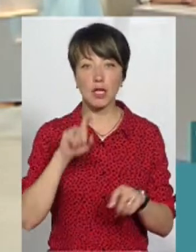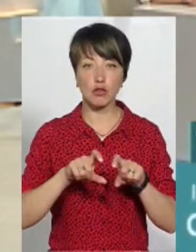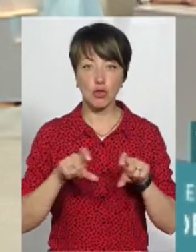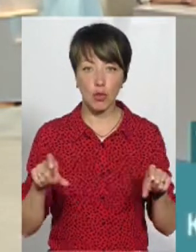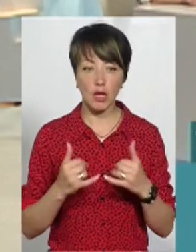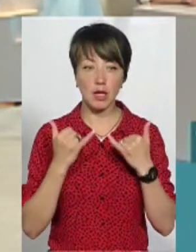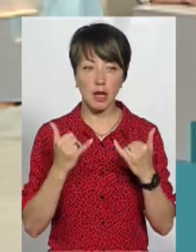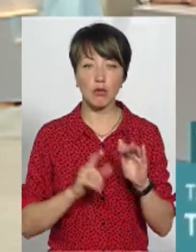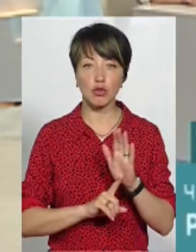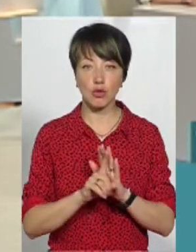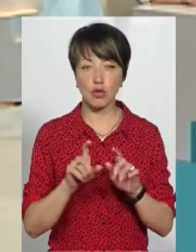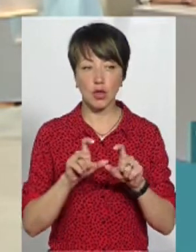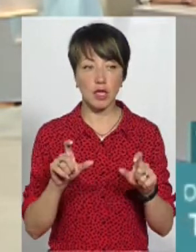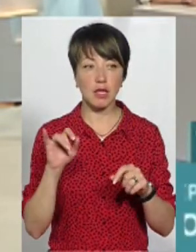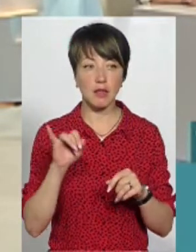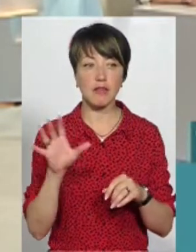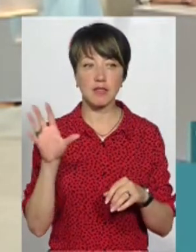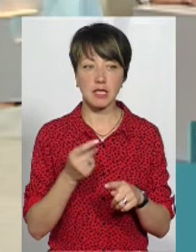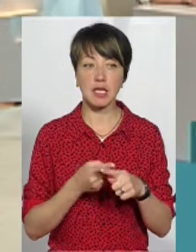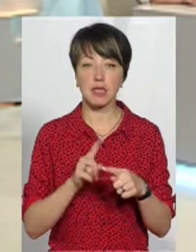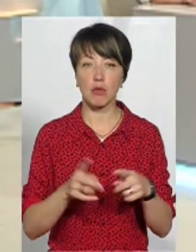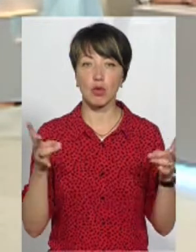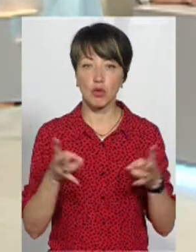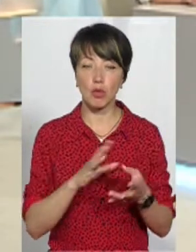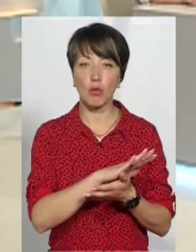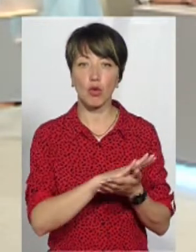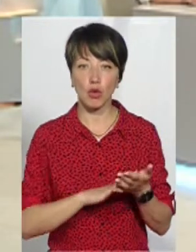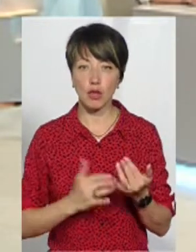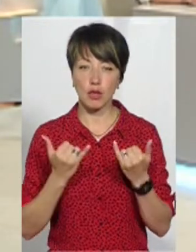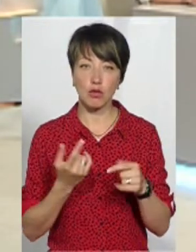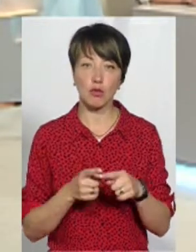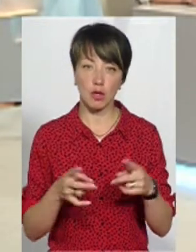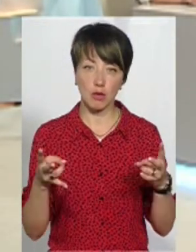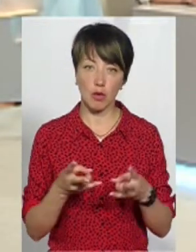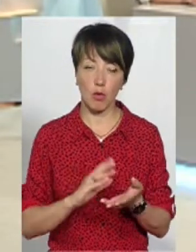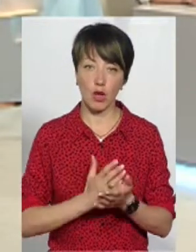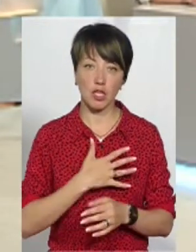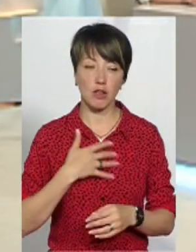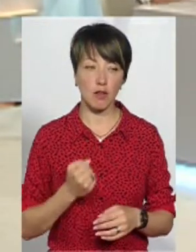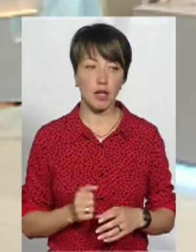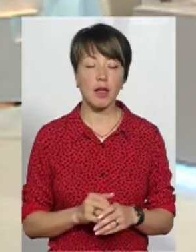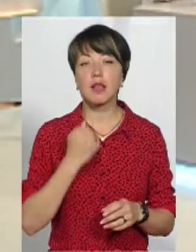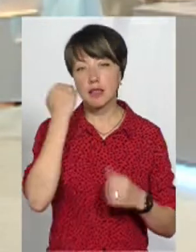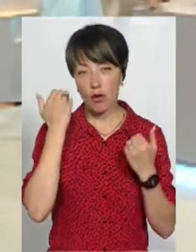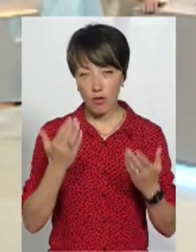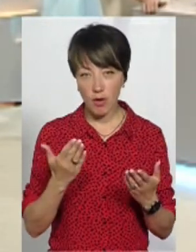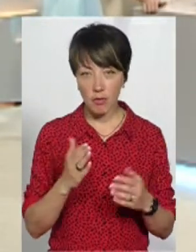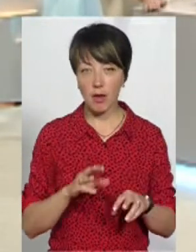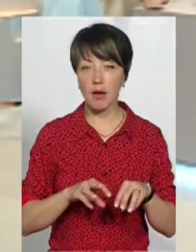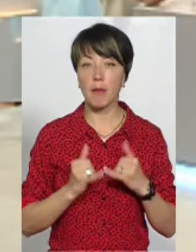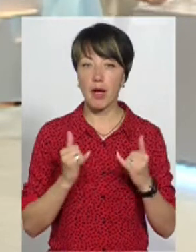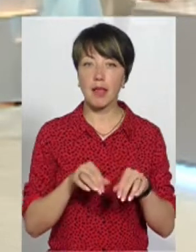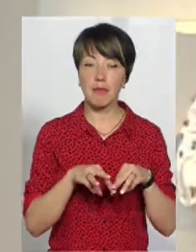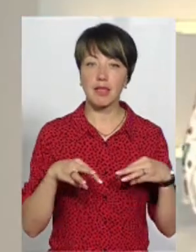українська школа для початкової школи. Все це потрібно продовжувати. Для цього потрібна політична воля. Дякую вам, пані